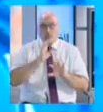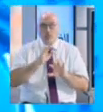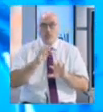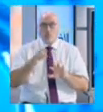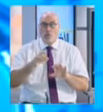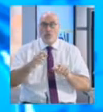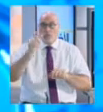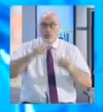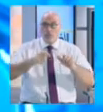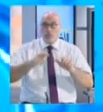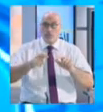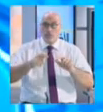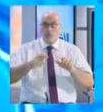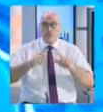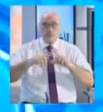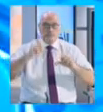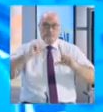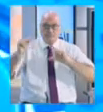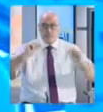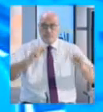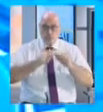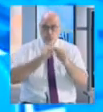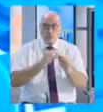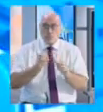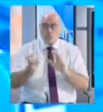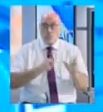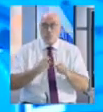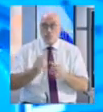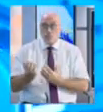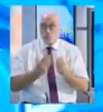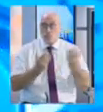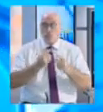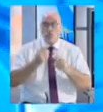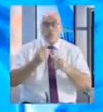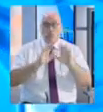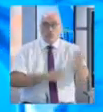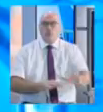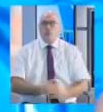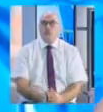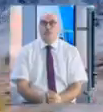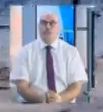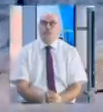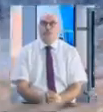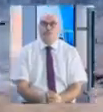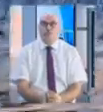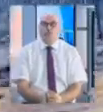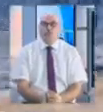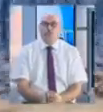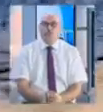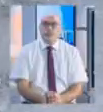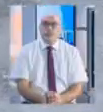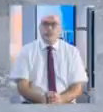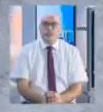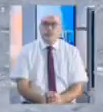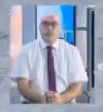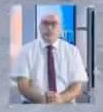وعي السكان ومساهمتهم الفعالة في اتباع تعليمات الإجلاء والوقاية. عمار طبال. عدة حرائق شهدتها